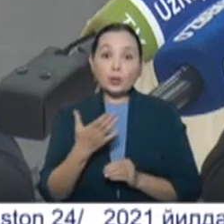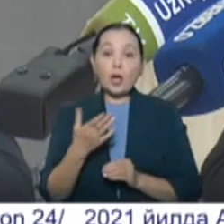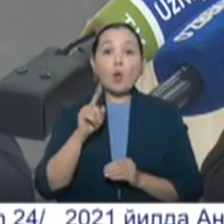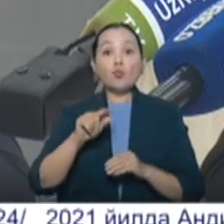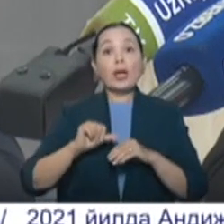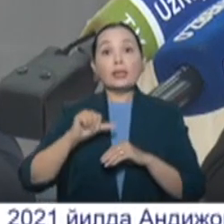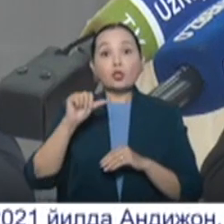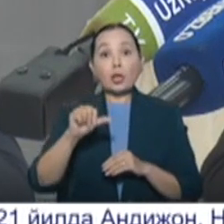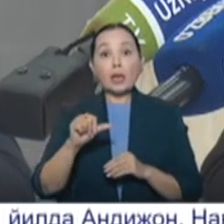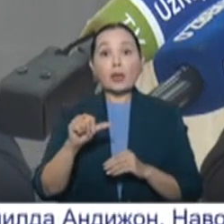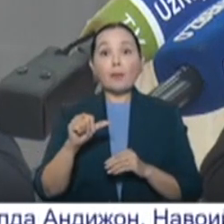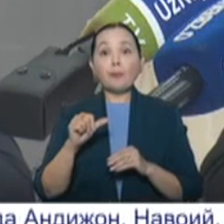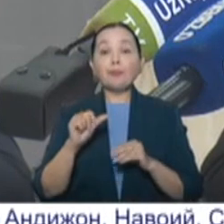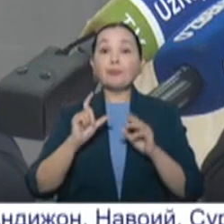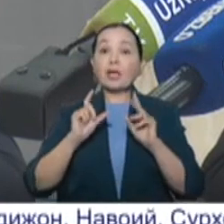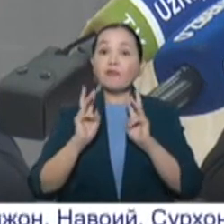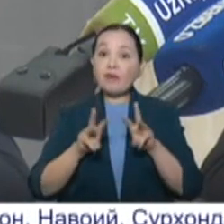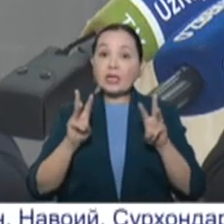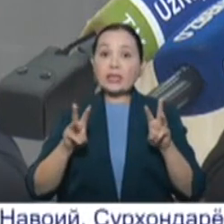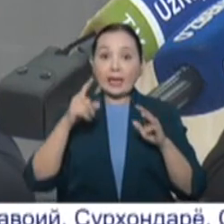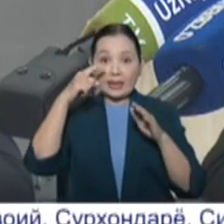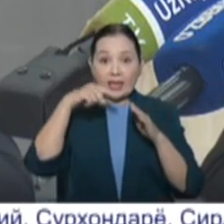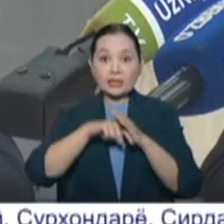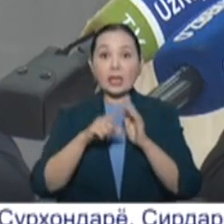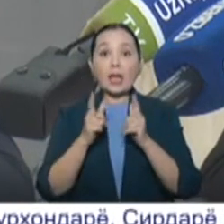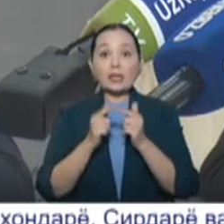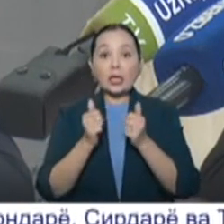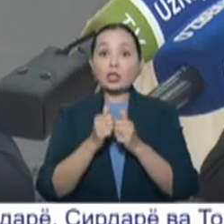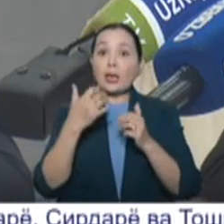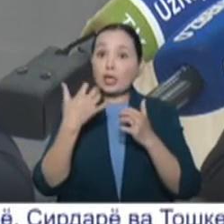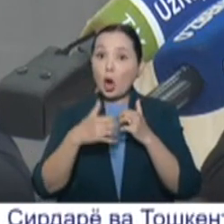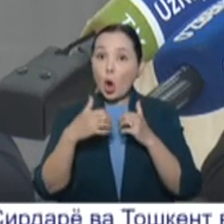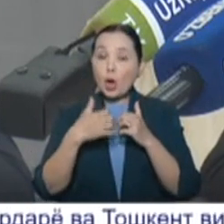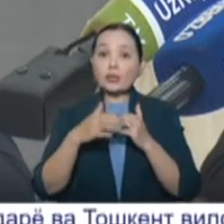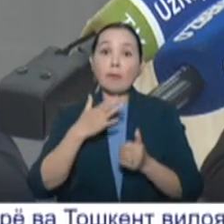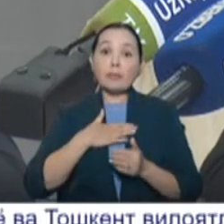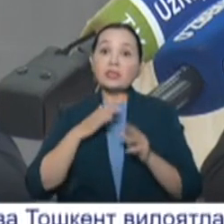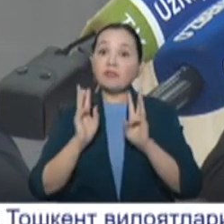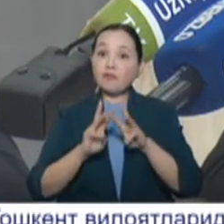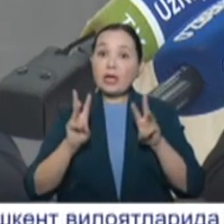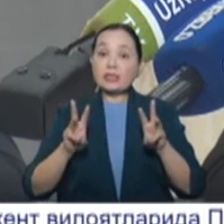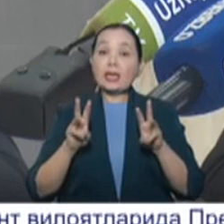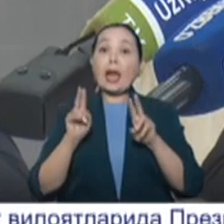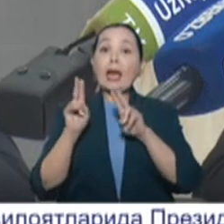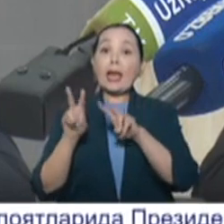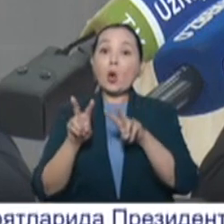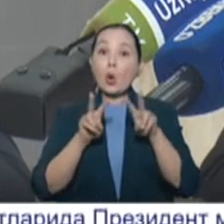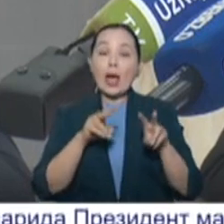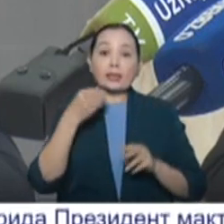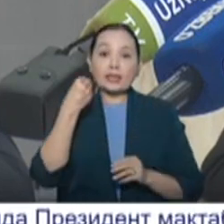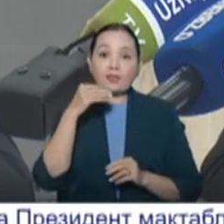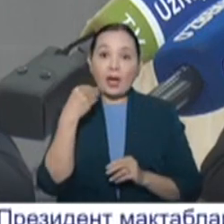Bundan tashqari mana vazirlik tasarrufimizdagi tashkilotlar orasida bizi vazirlik regulator